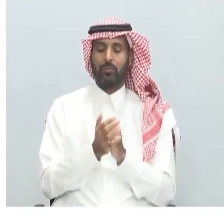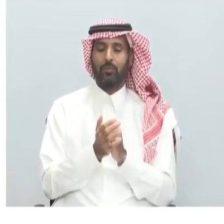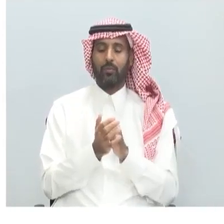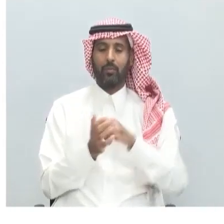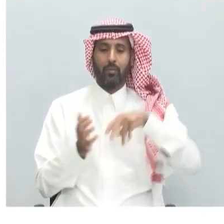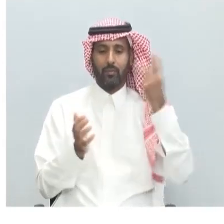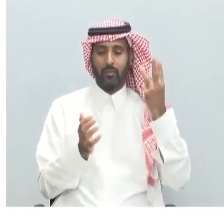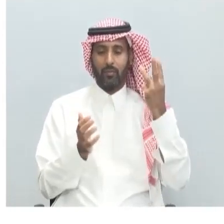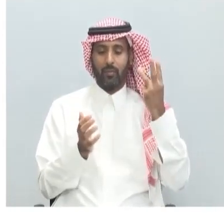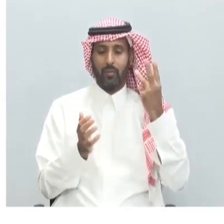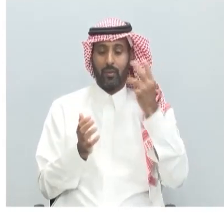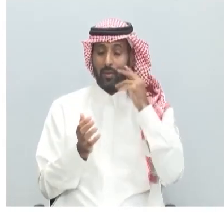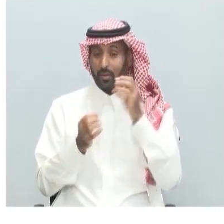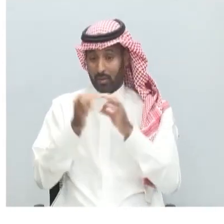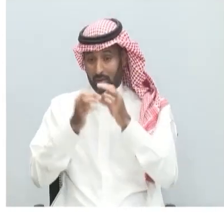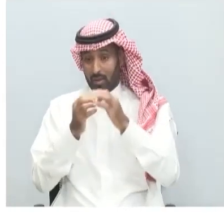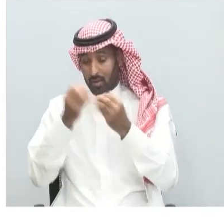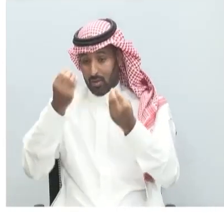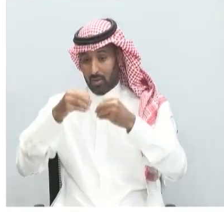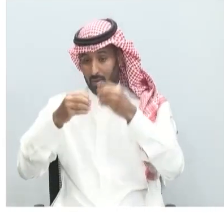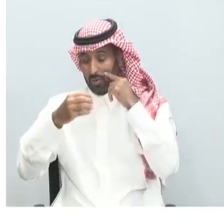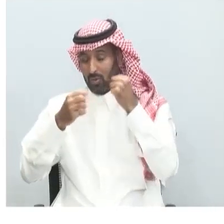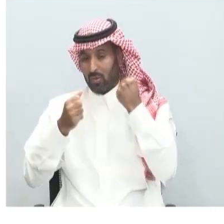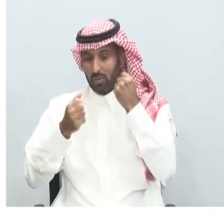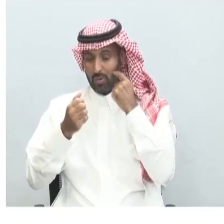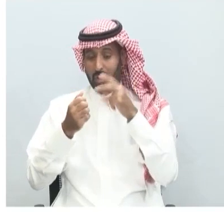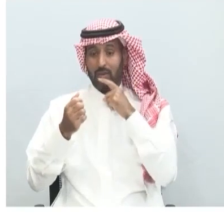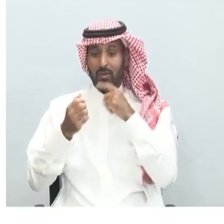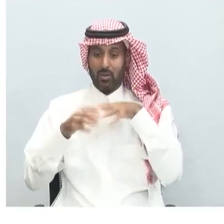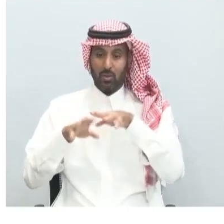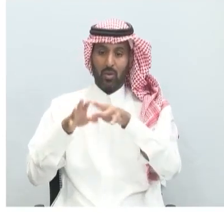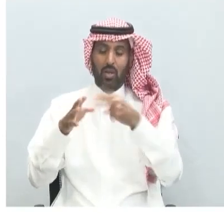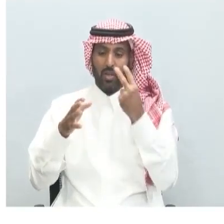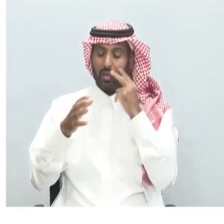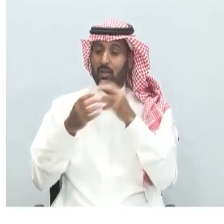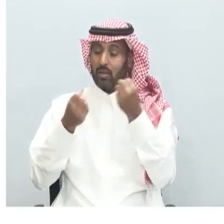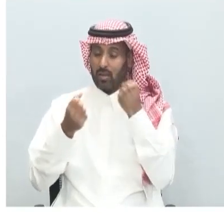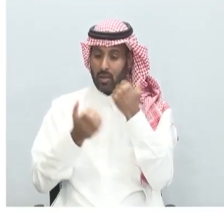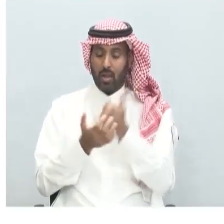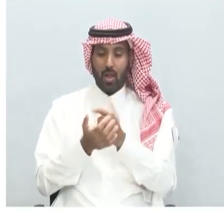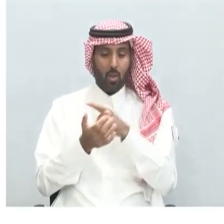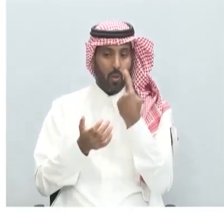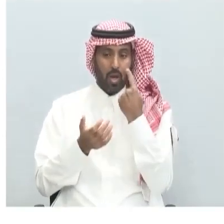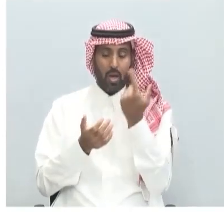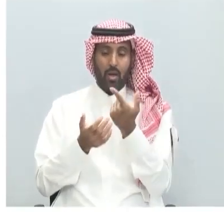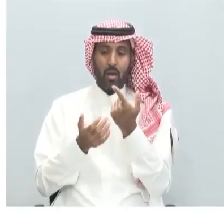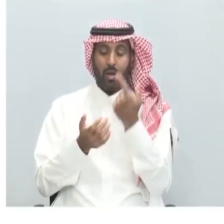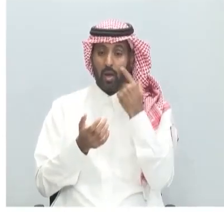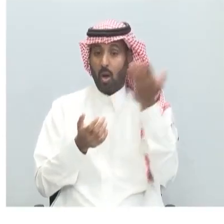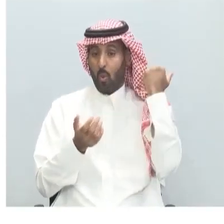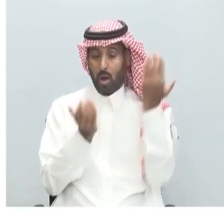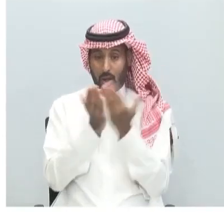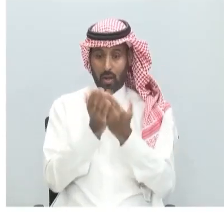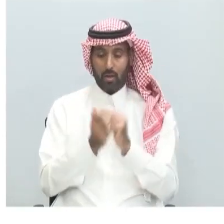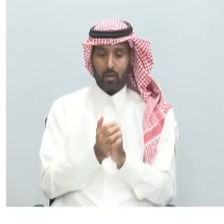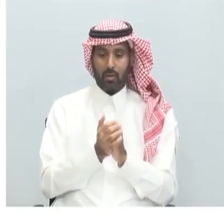ثالثا تسلسل زياده طاقه المستويات الثانويه ضمن مستوى الطاقه الرئيسي الواحد هو وهذه اخذناها في